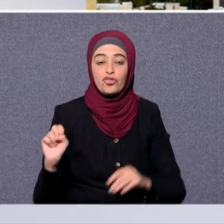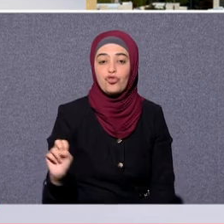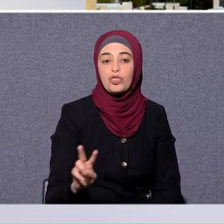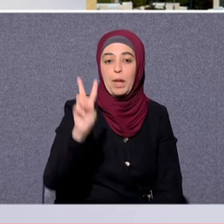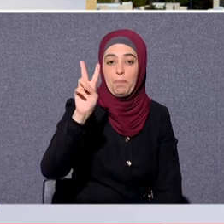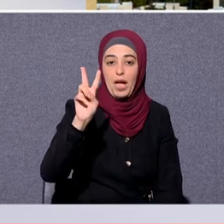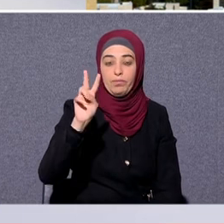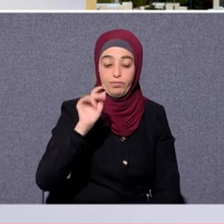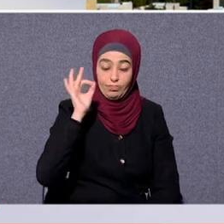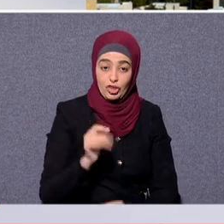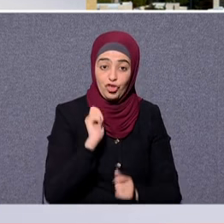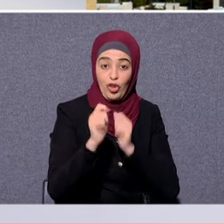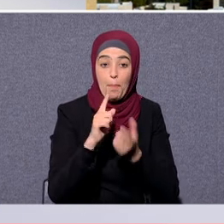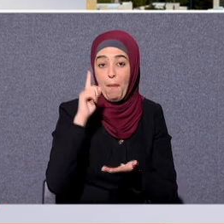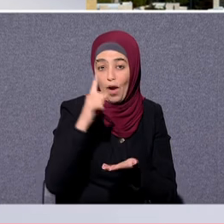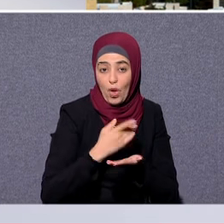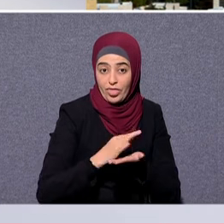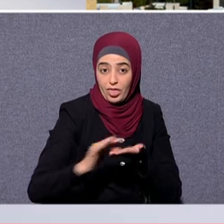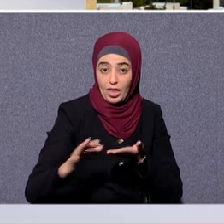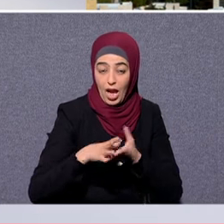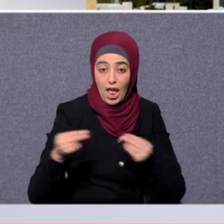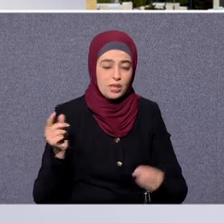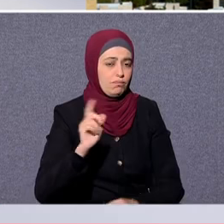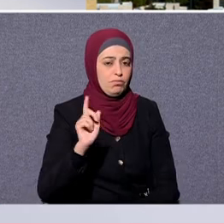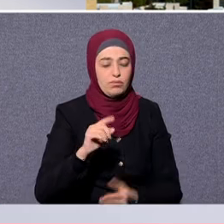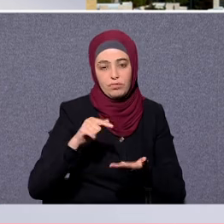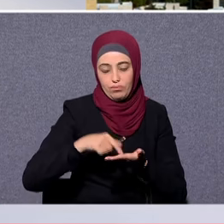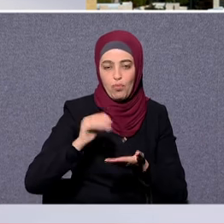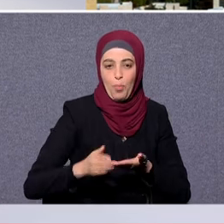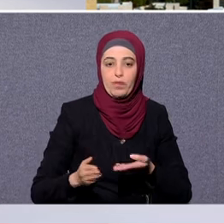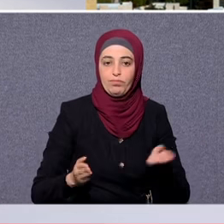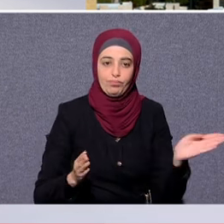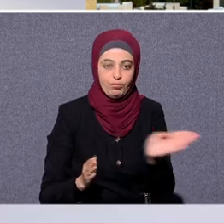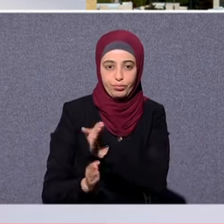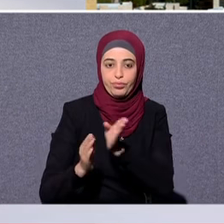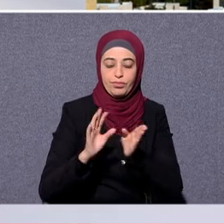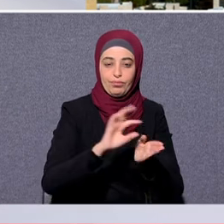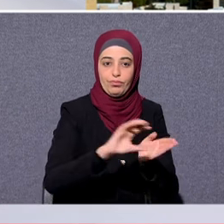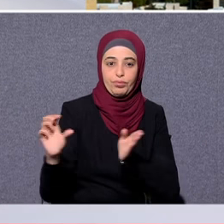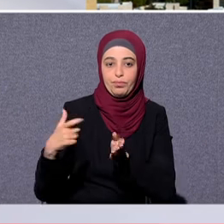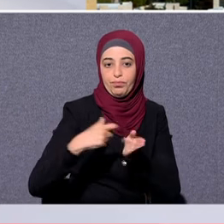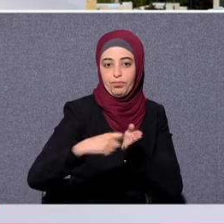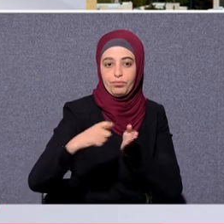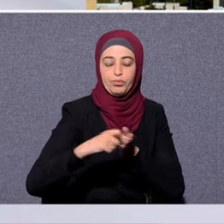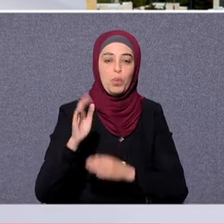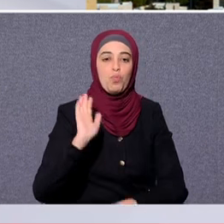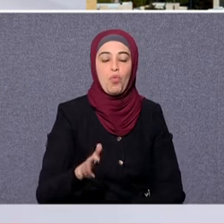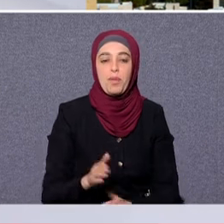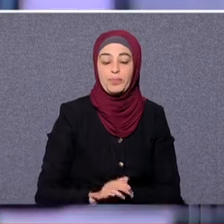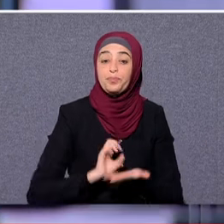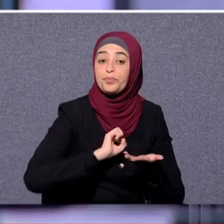يعني هو غير ملزم بالشراء مرة واحدة بهذه القيمة، هي بطاقة ممغنطة تمكنه من الشراء حسب حاجته. طب التوزيع